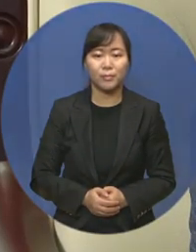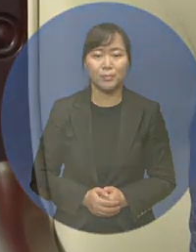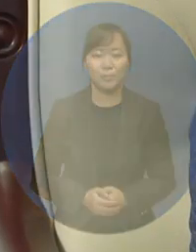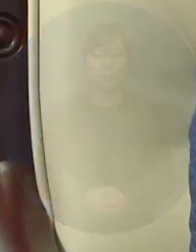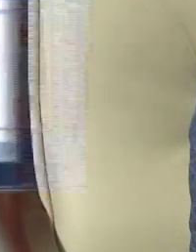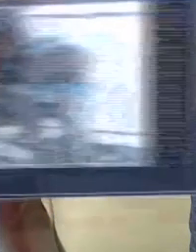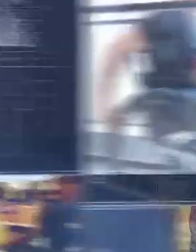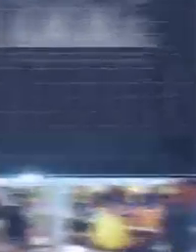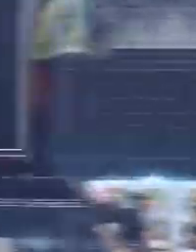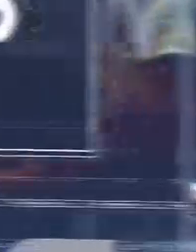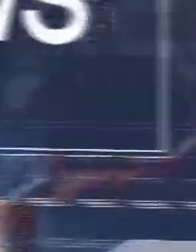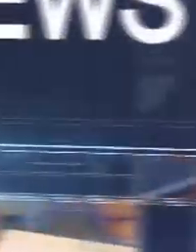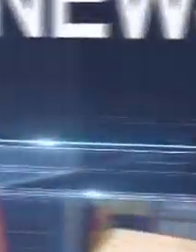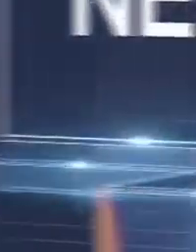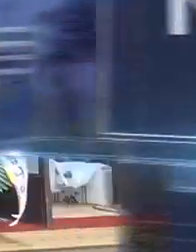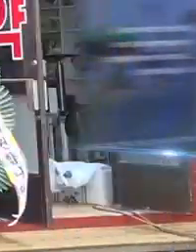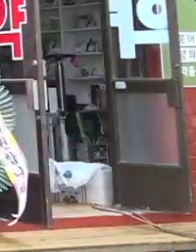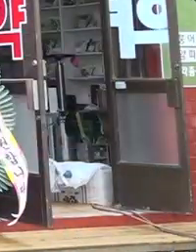아